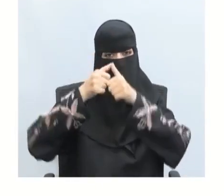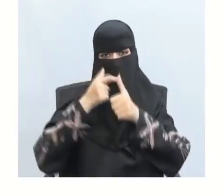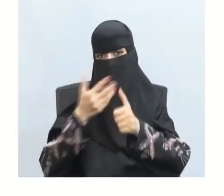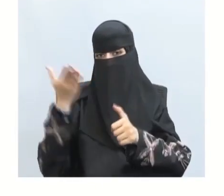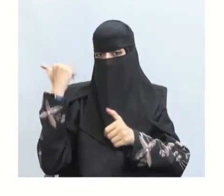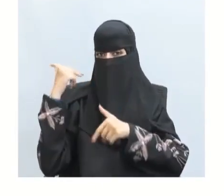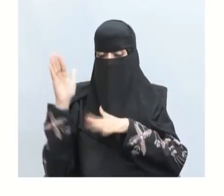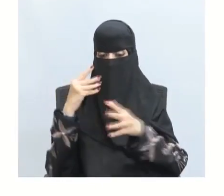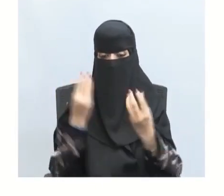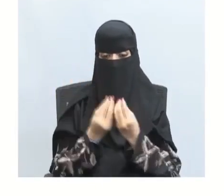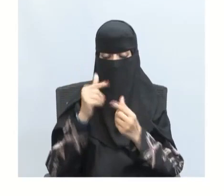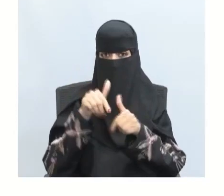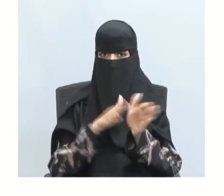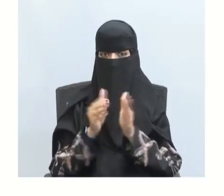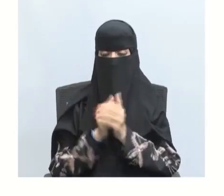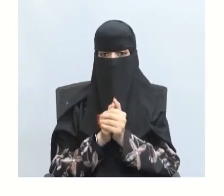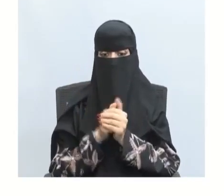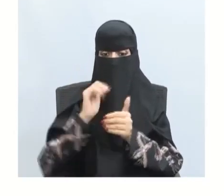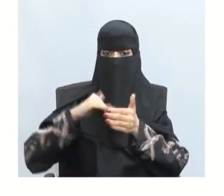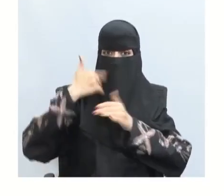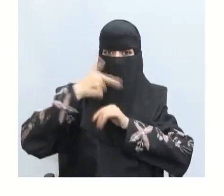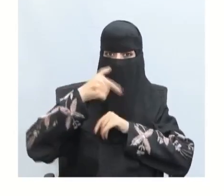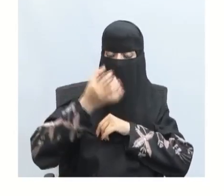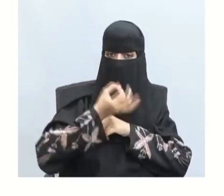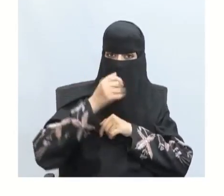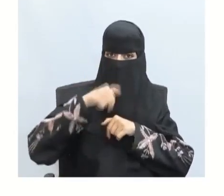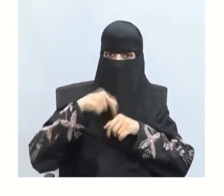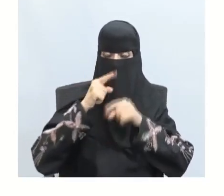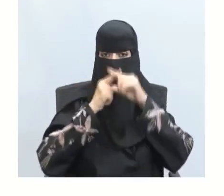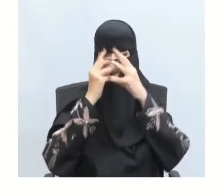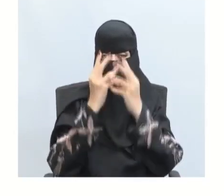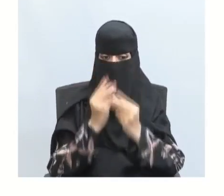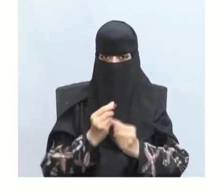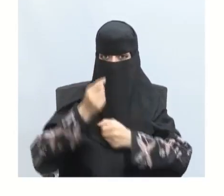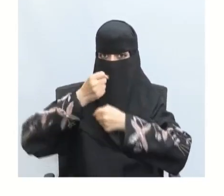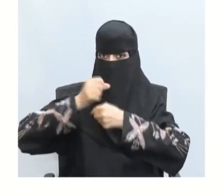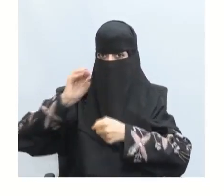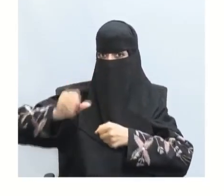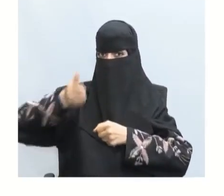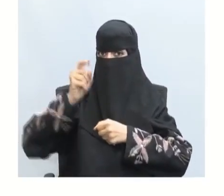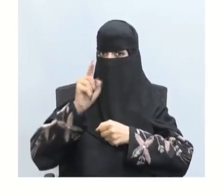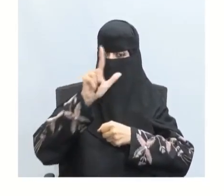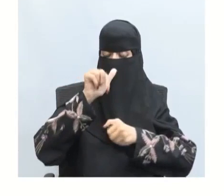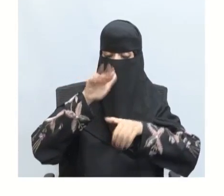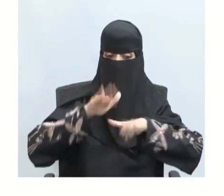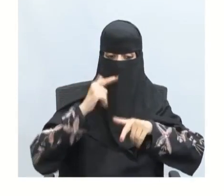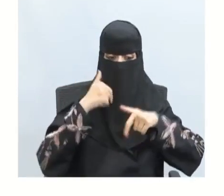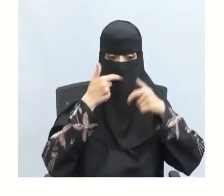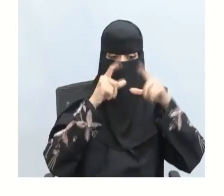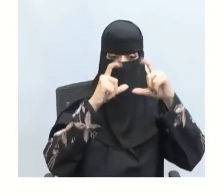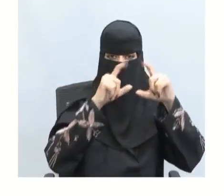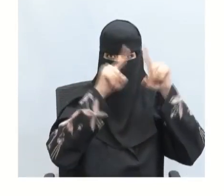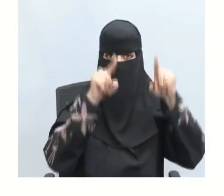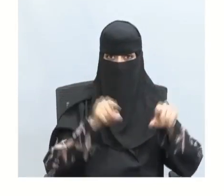درسنا السابق عندما تكلمنا عن حساب ثابت هابل ومن خلال الشكل الواضح